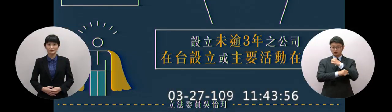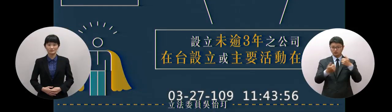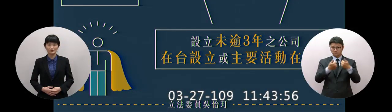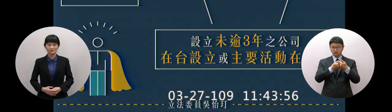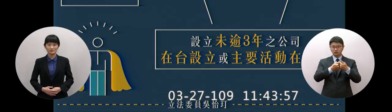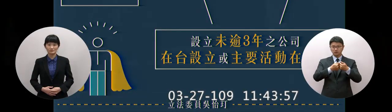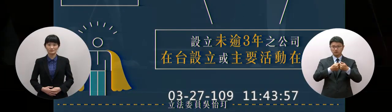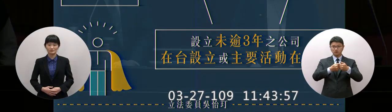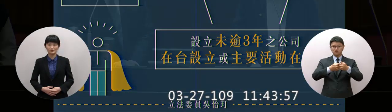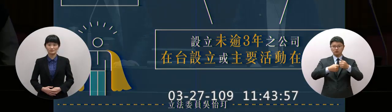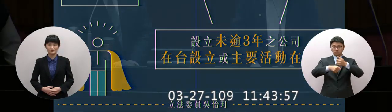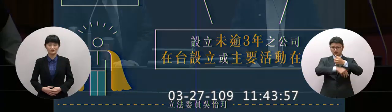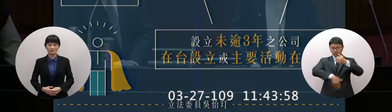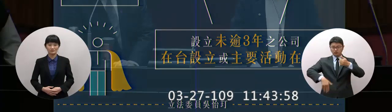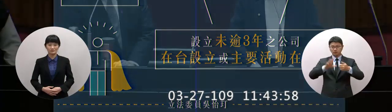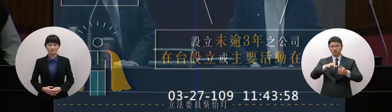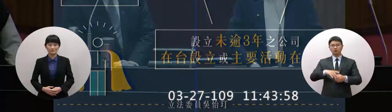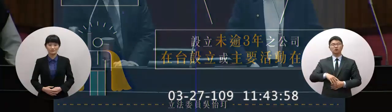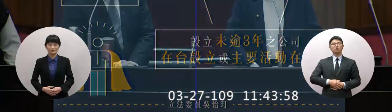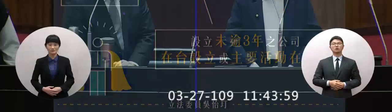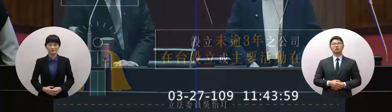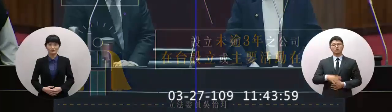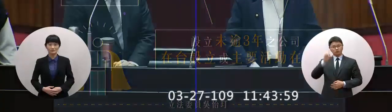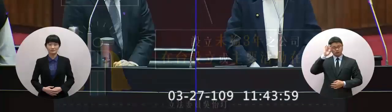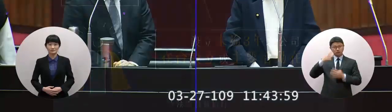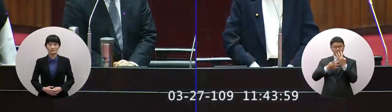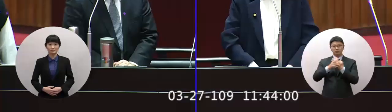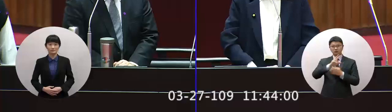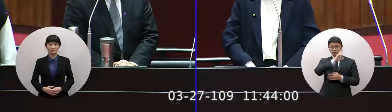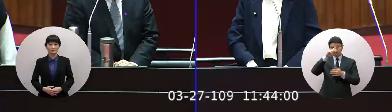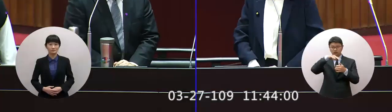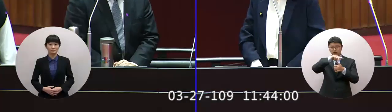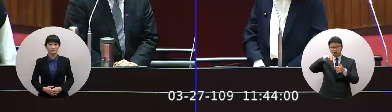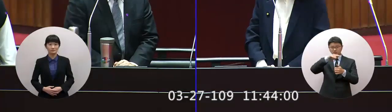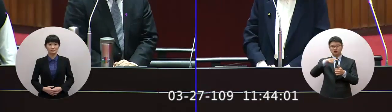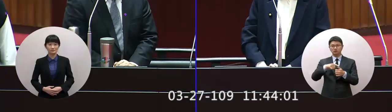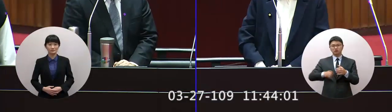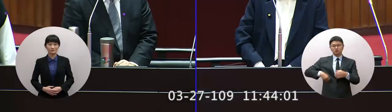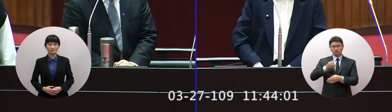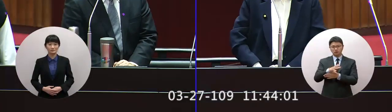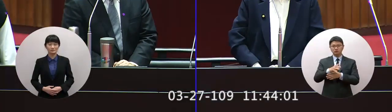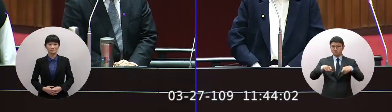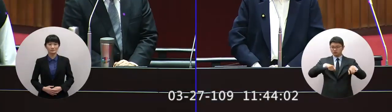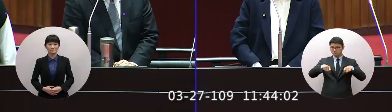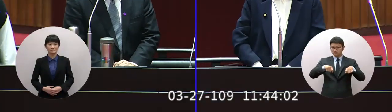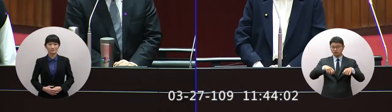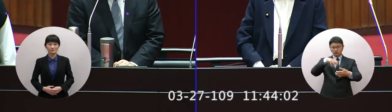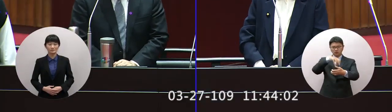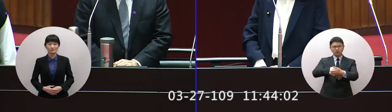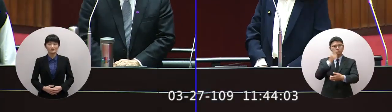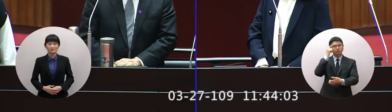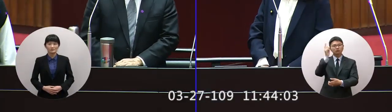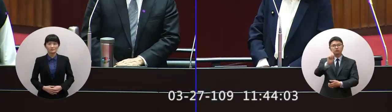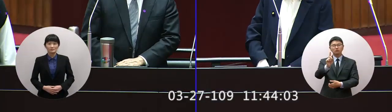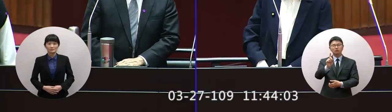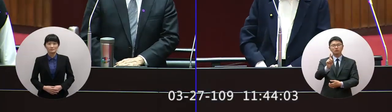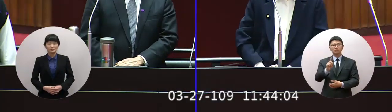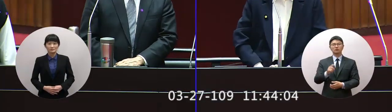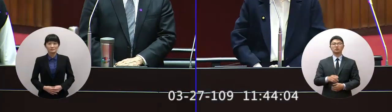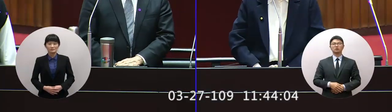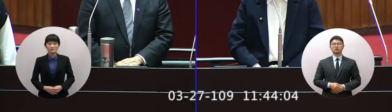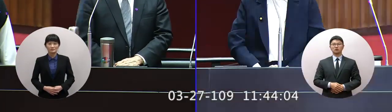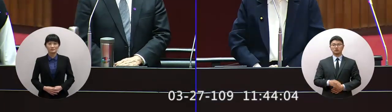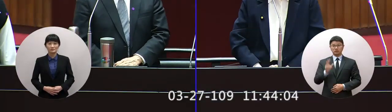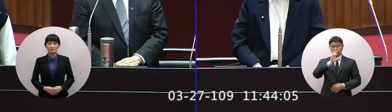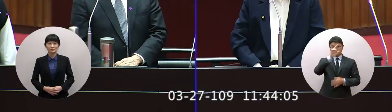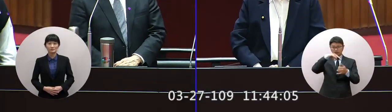业天使投资方案。那这个投资方案呢，它的大概很简单，就是说由所谓的天